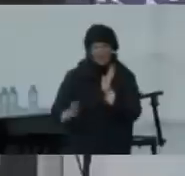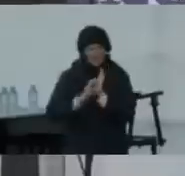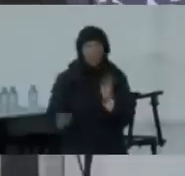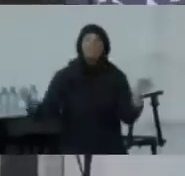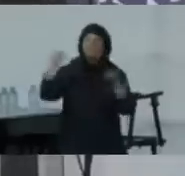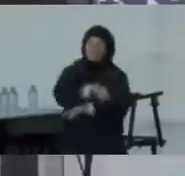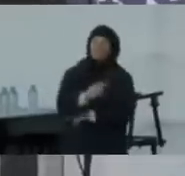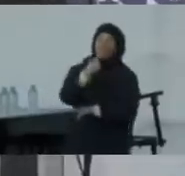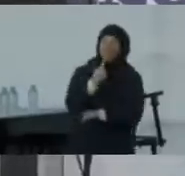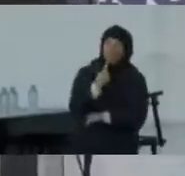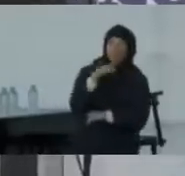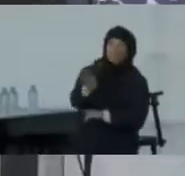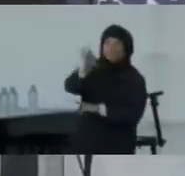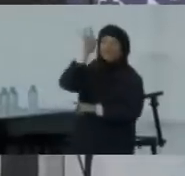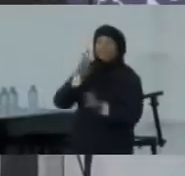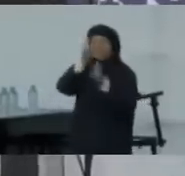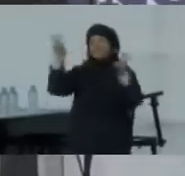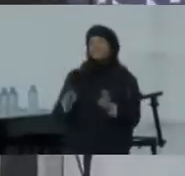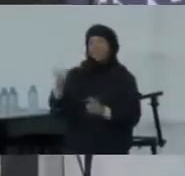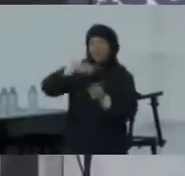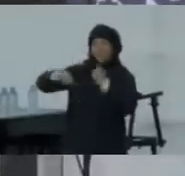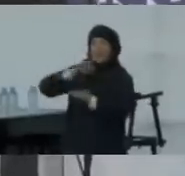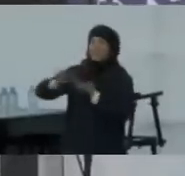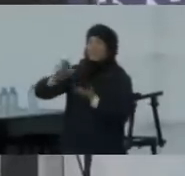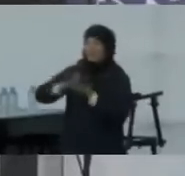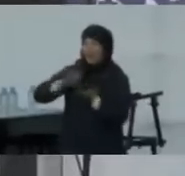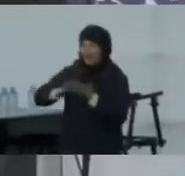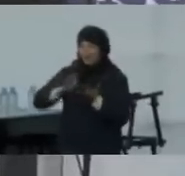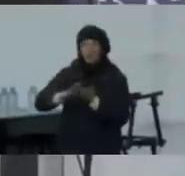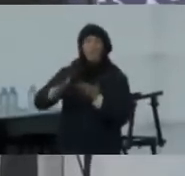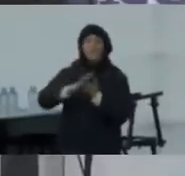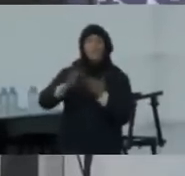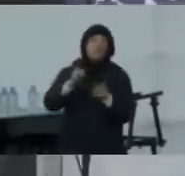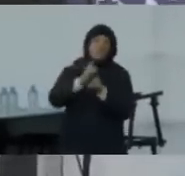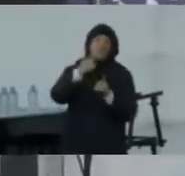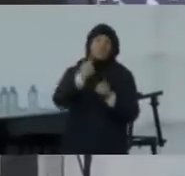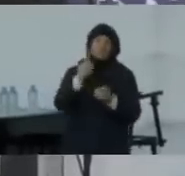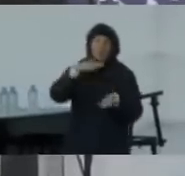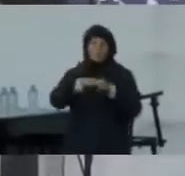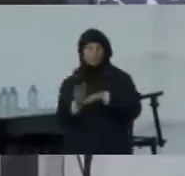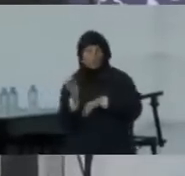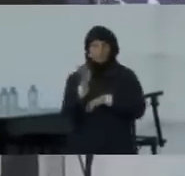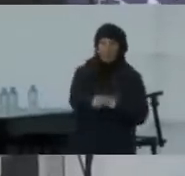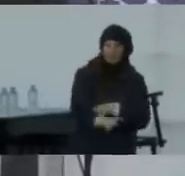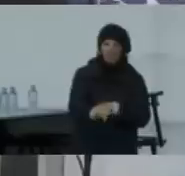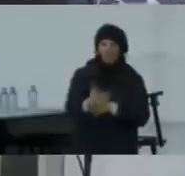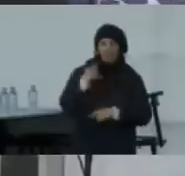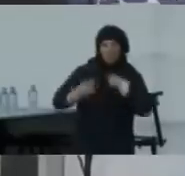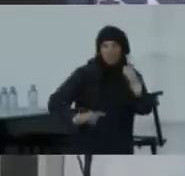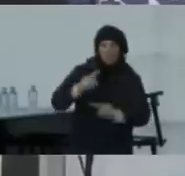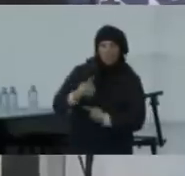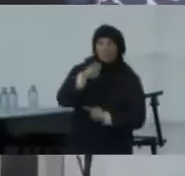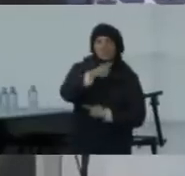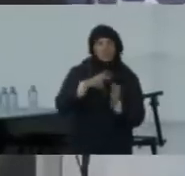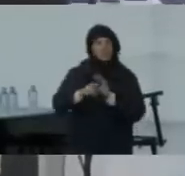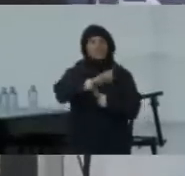per le rinnovabili e ha una produzione che non sia usa e getta, il monouso. Bisogna andare verso quelle cose lì.